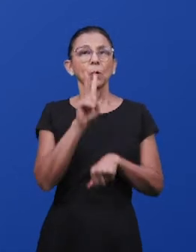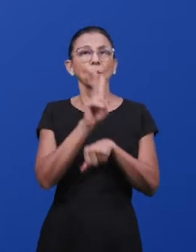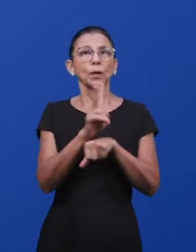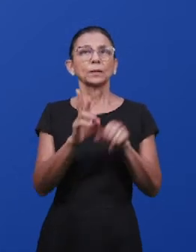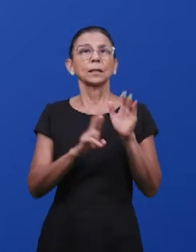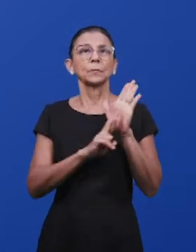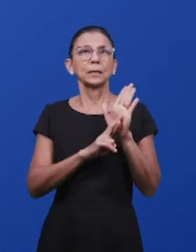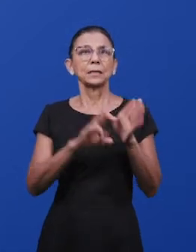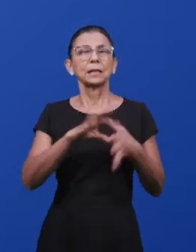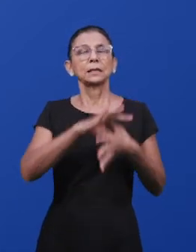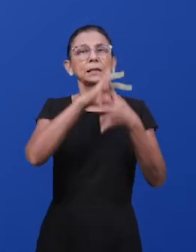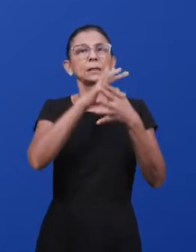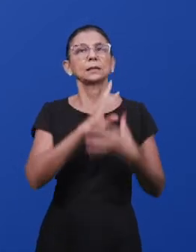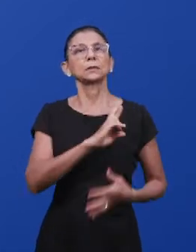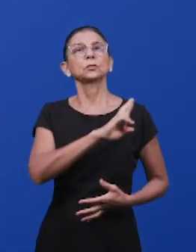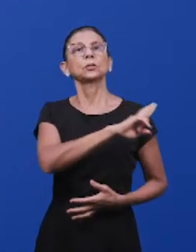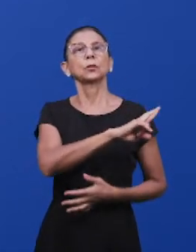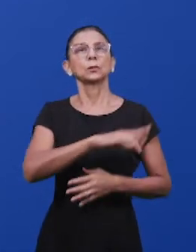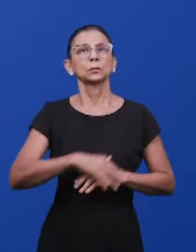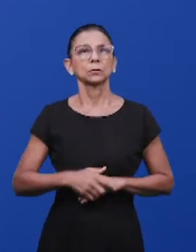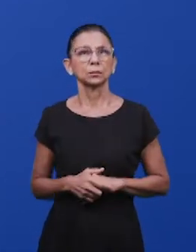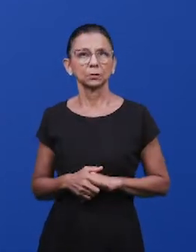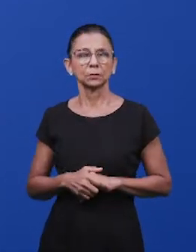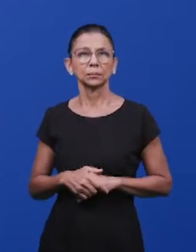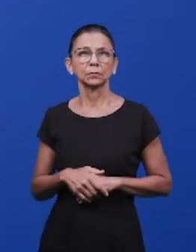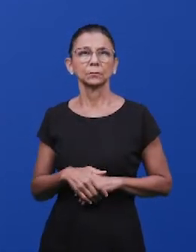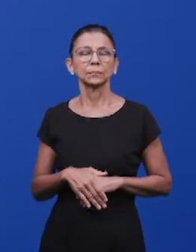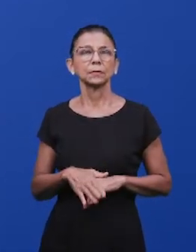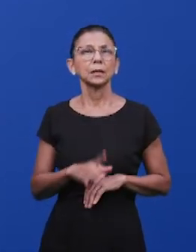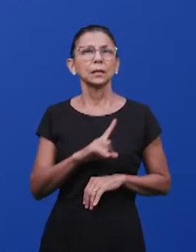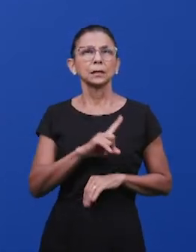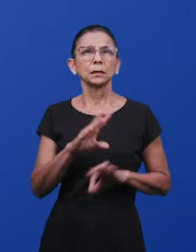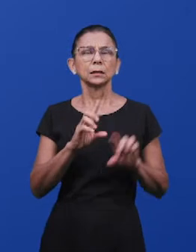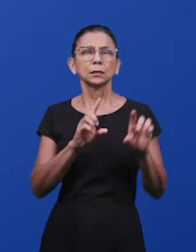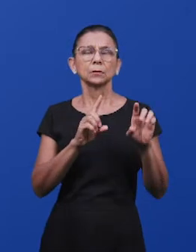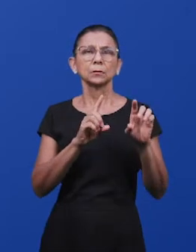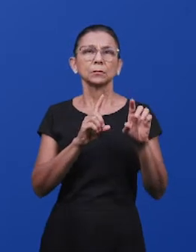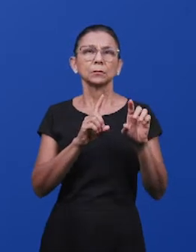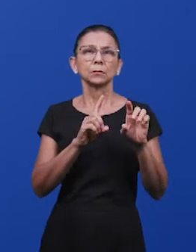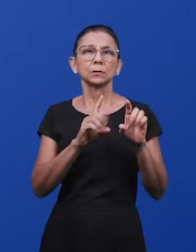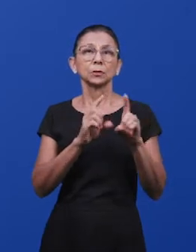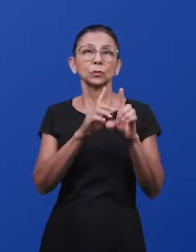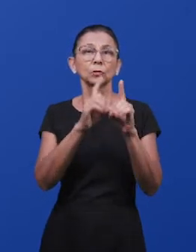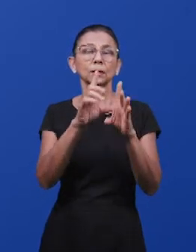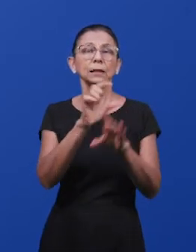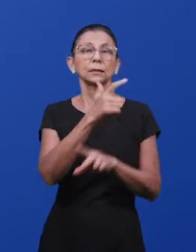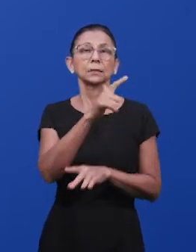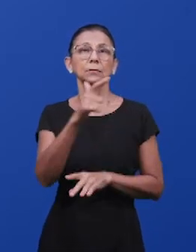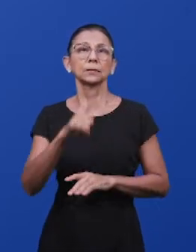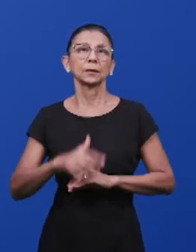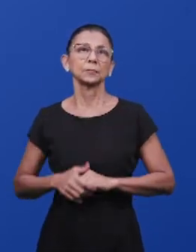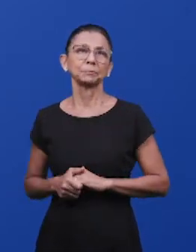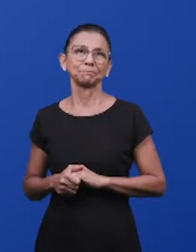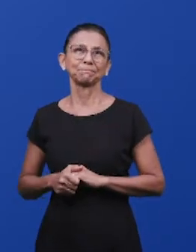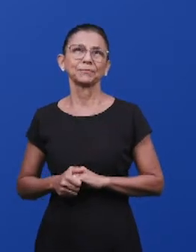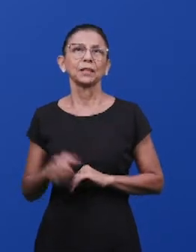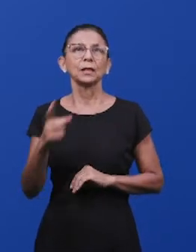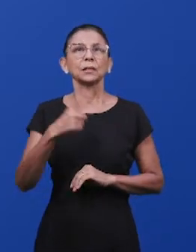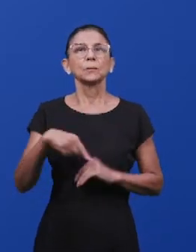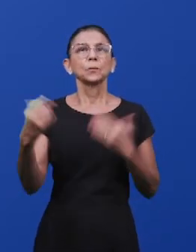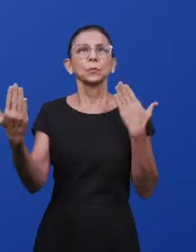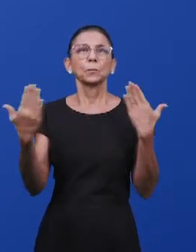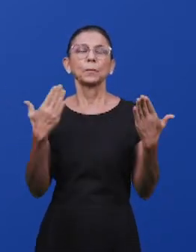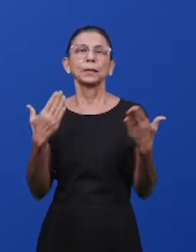religiosi che insegnano le cose sbagliate che allontanano le persone dal Signore. Adesso faremo il paragone con il testo